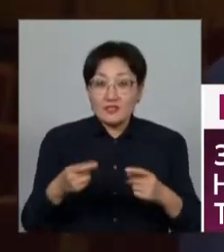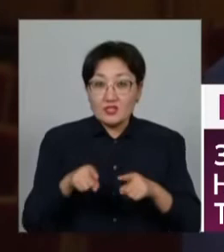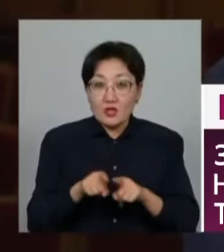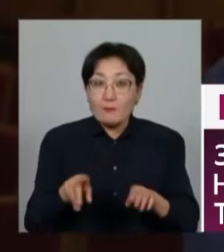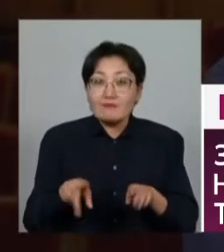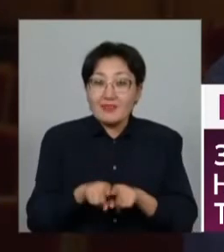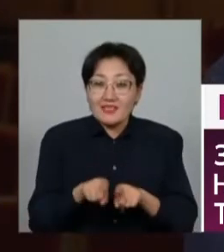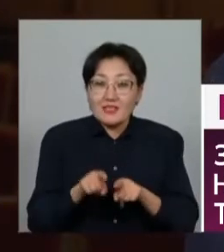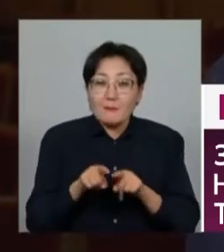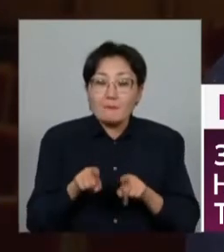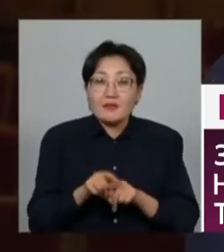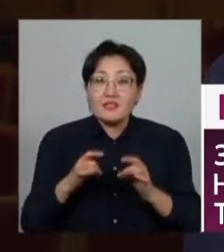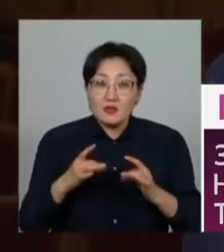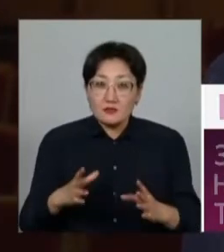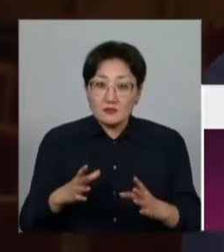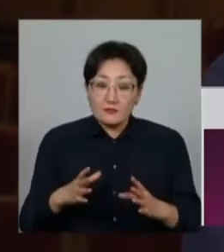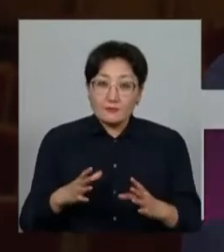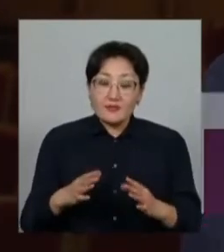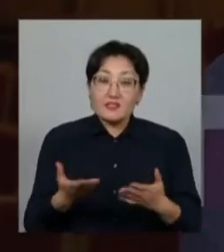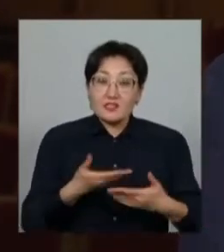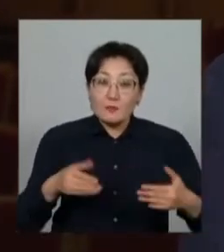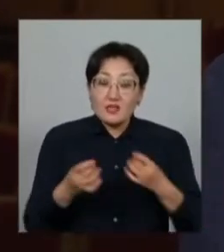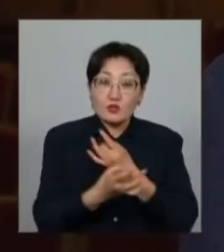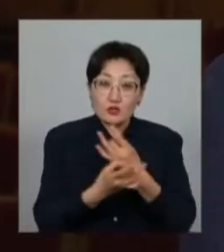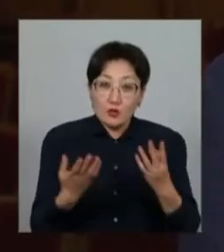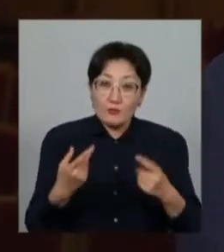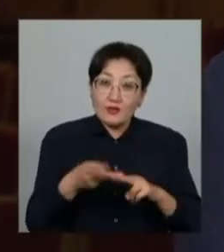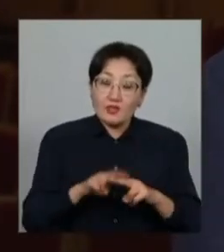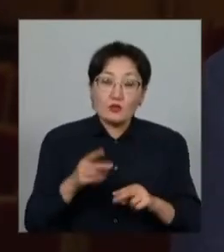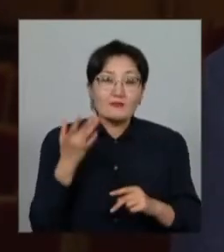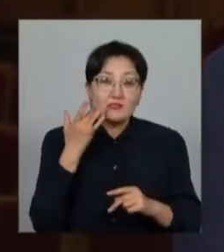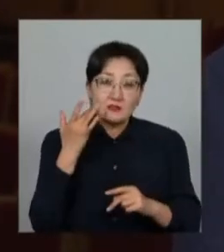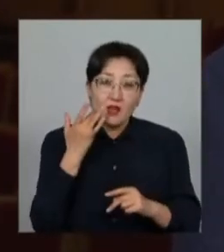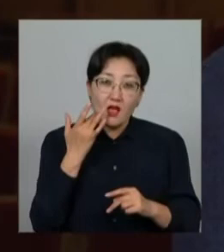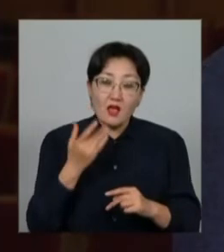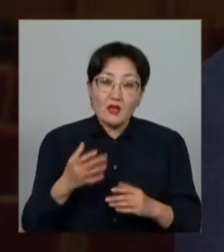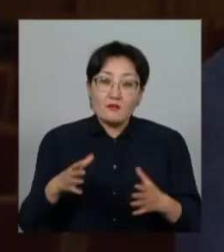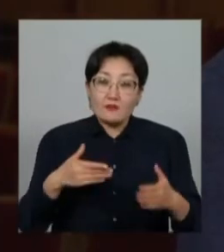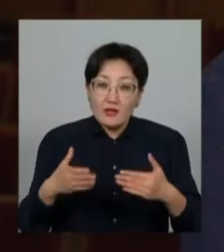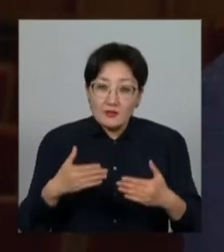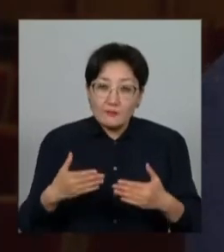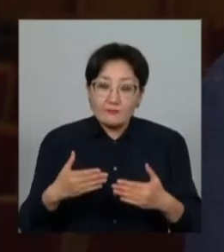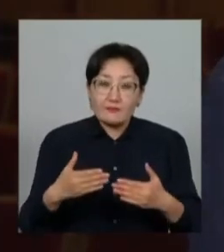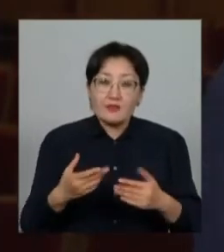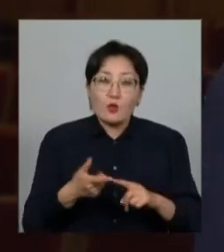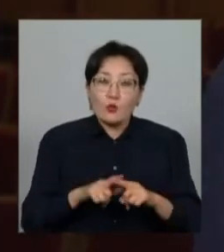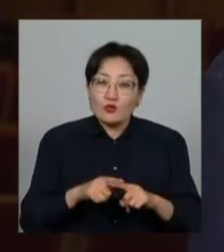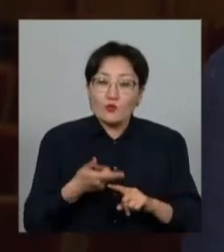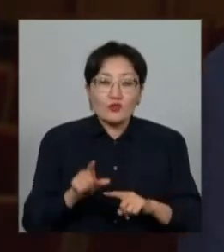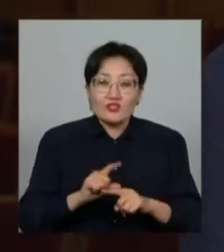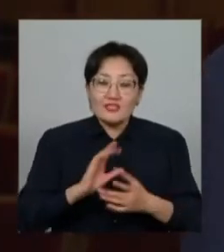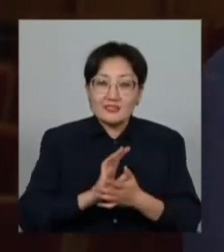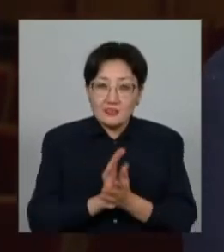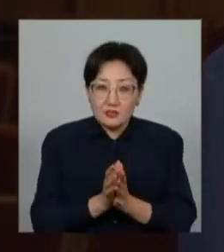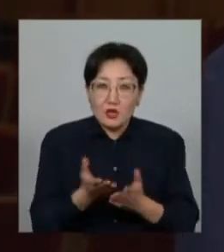параллели с нашими культурами, которые всегда взаимосуществовали очень тесно. Я